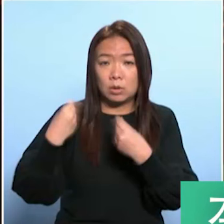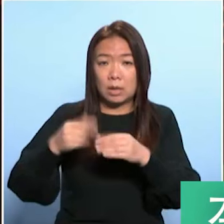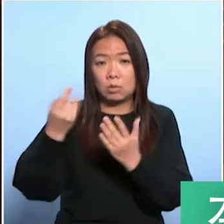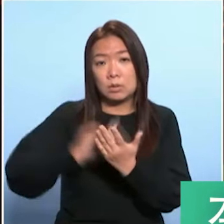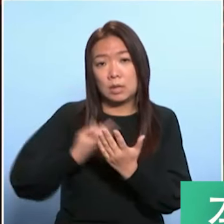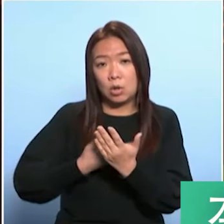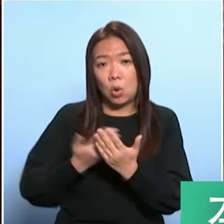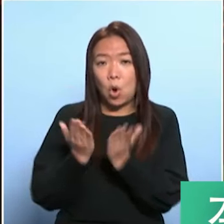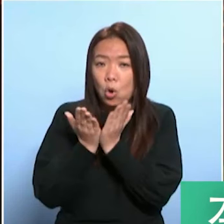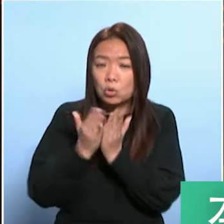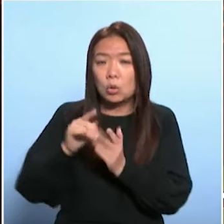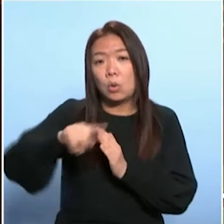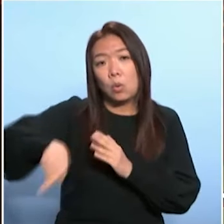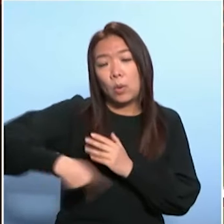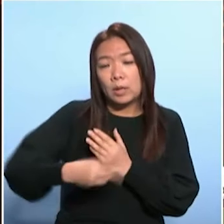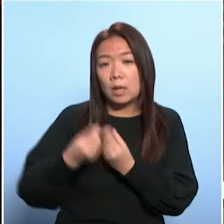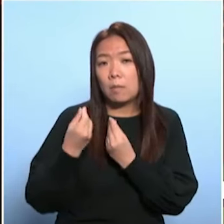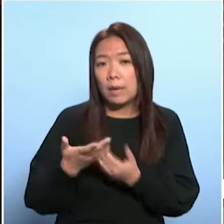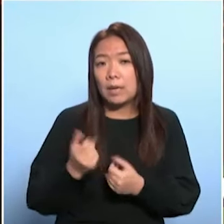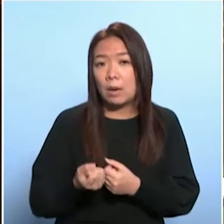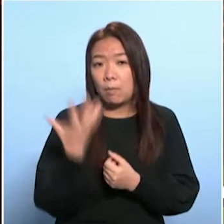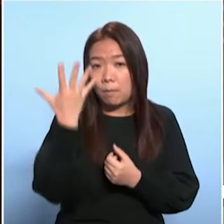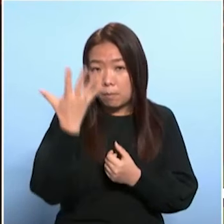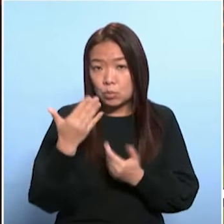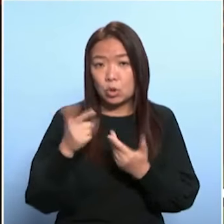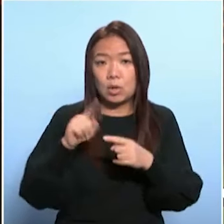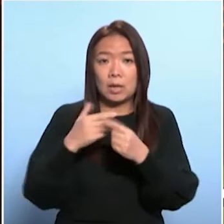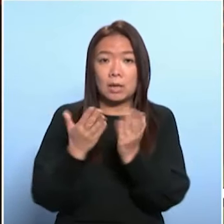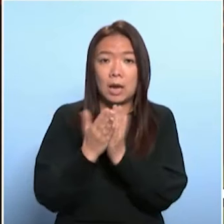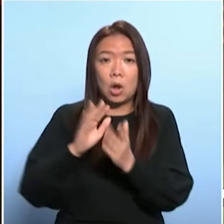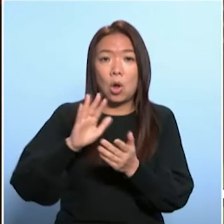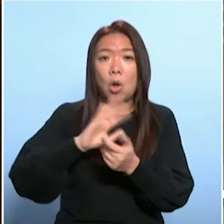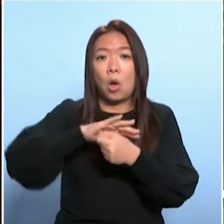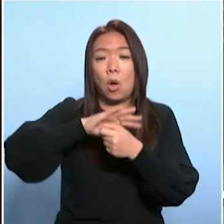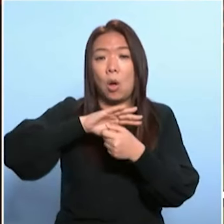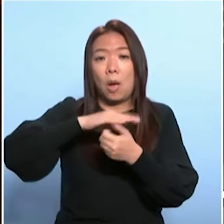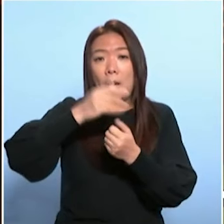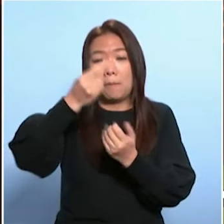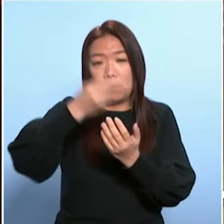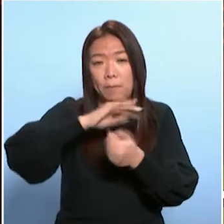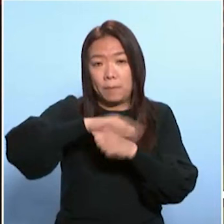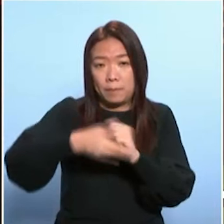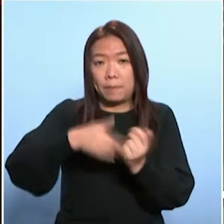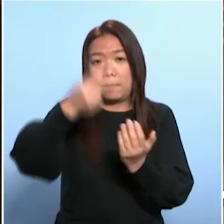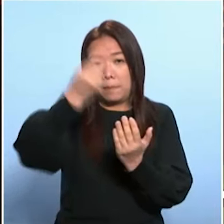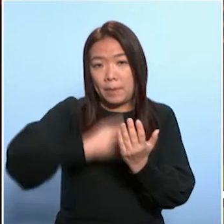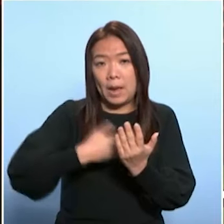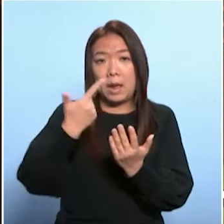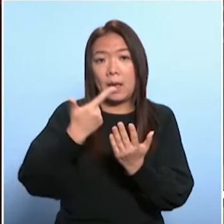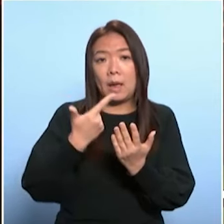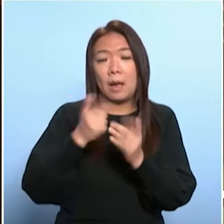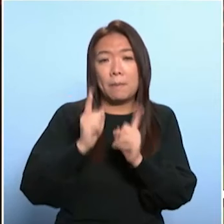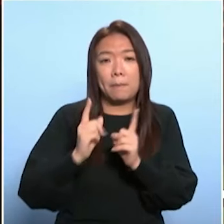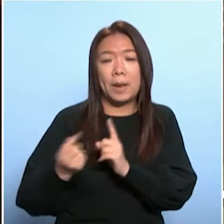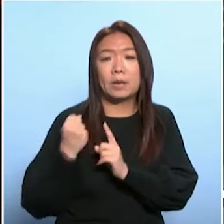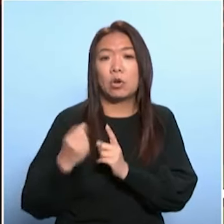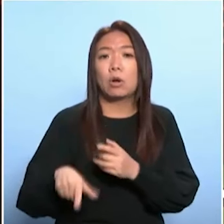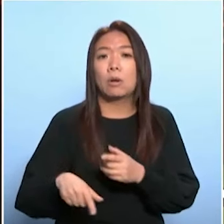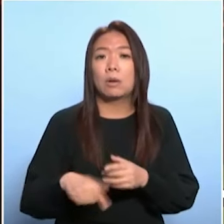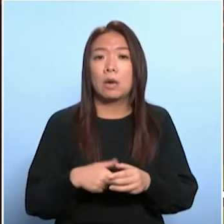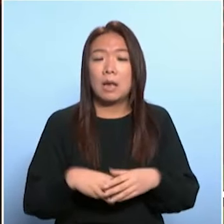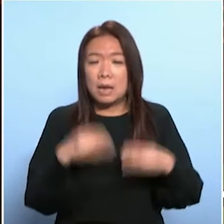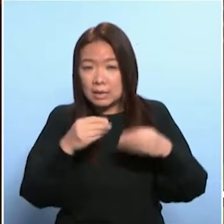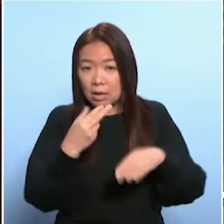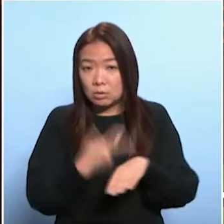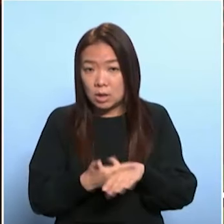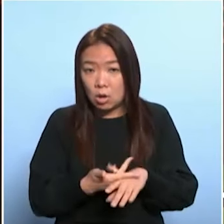度和學術環境，共有5所大學是位列世界八強，教學質量和研究水